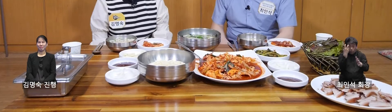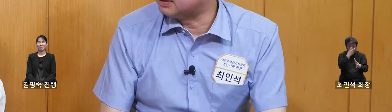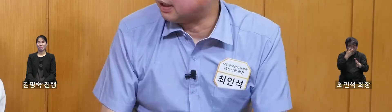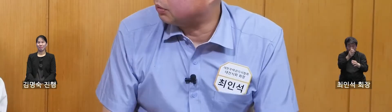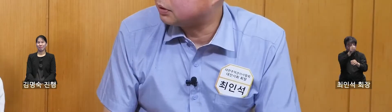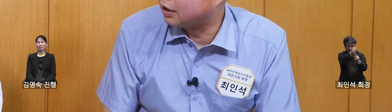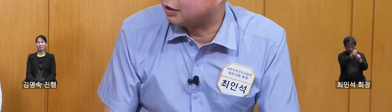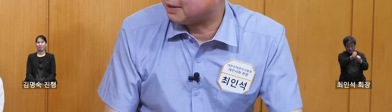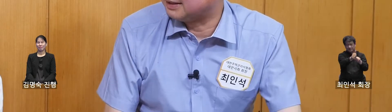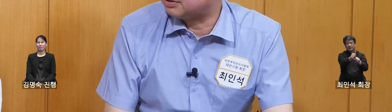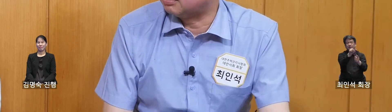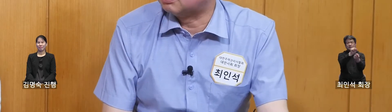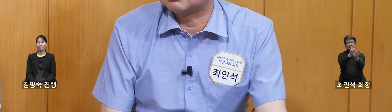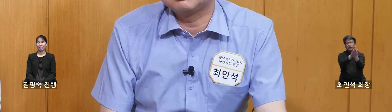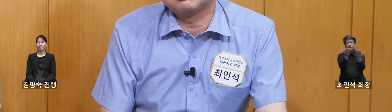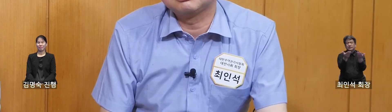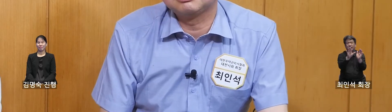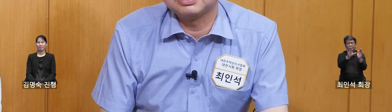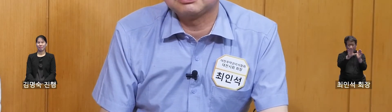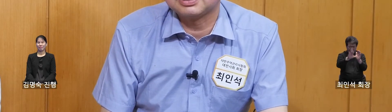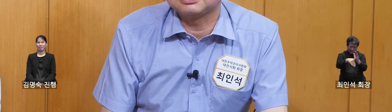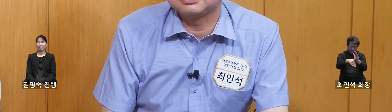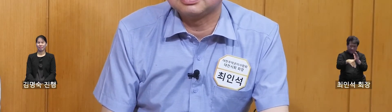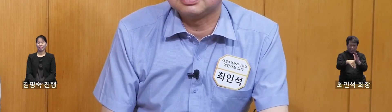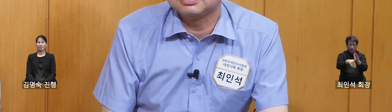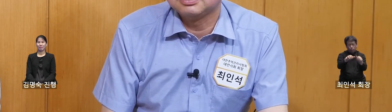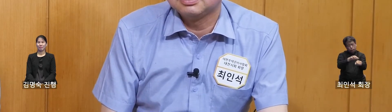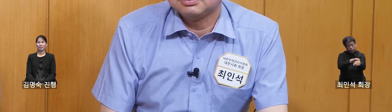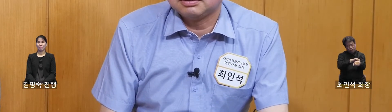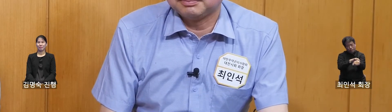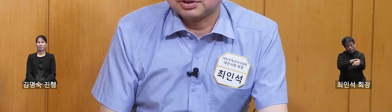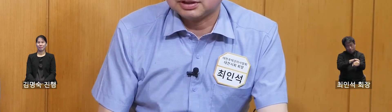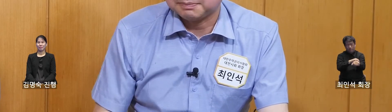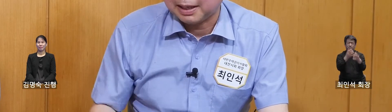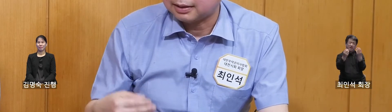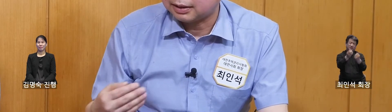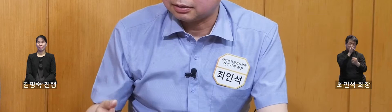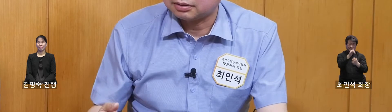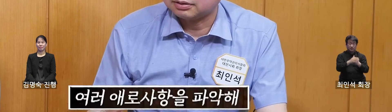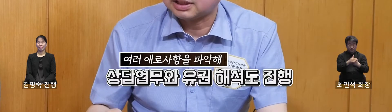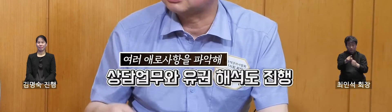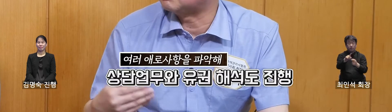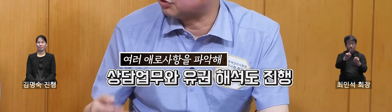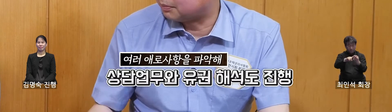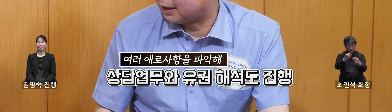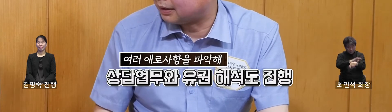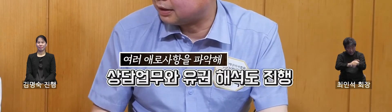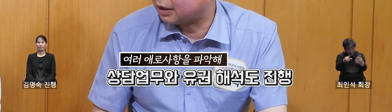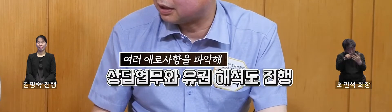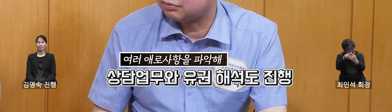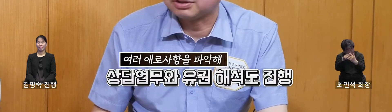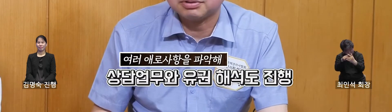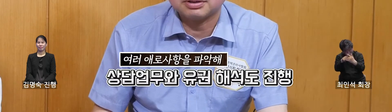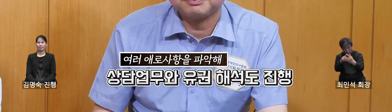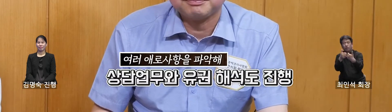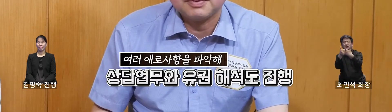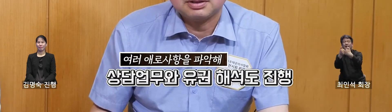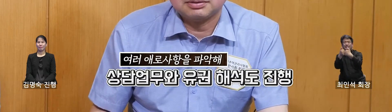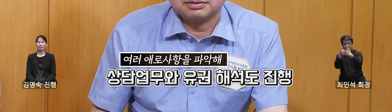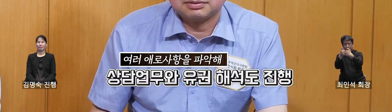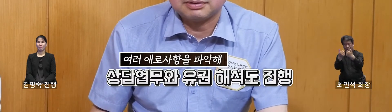데 여러 가지 애로사항이 많이 있어요. 그런 애로사항들을 좀 여러 가지 파악을 해서 상담 업무도 많이 진행을 하고